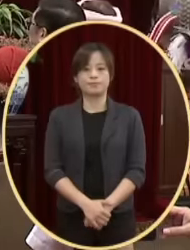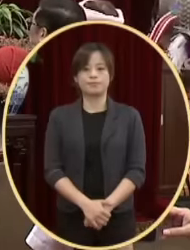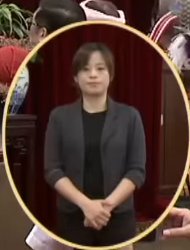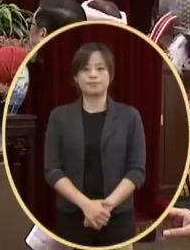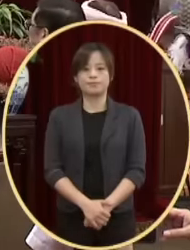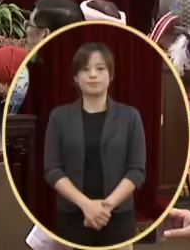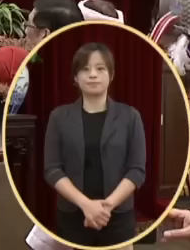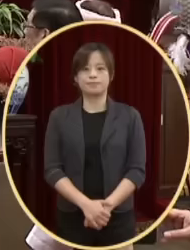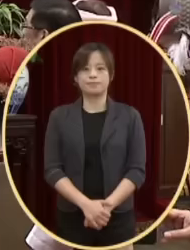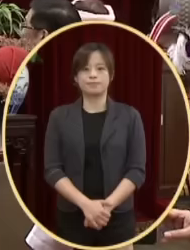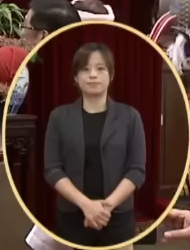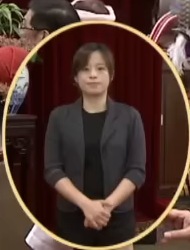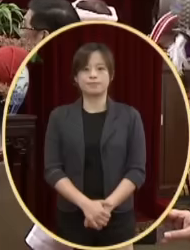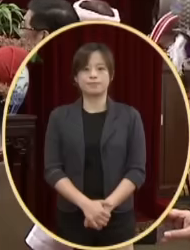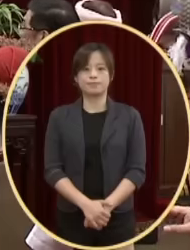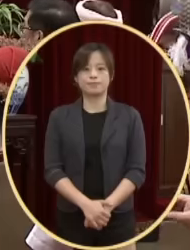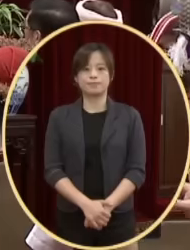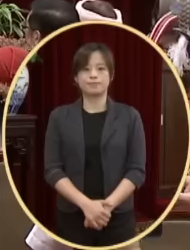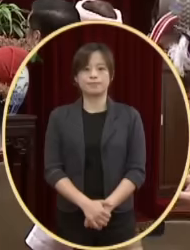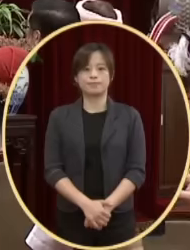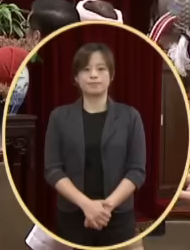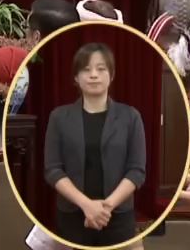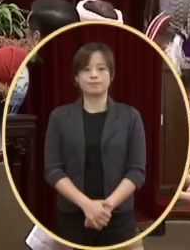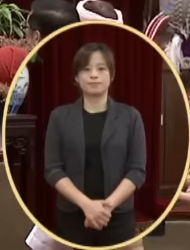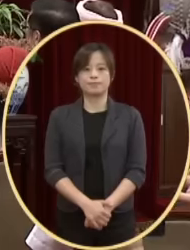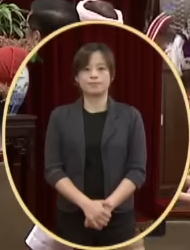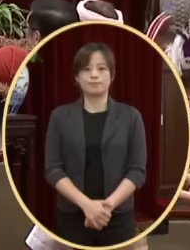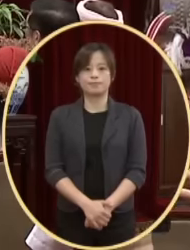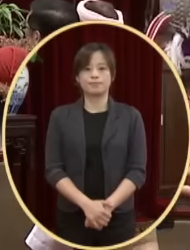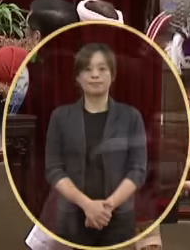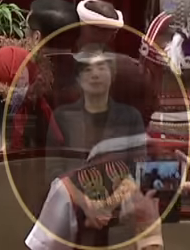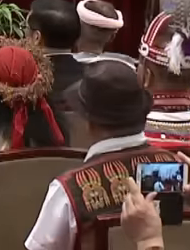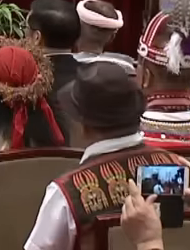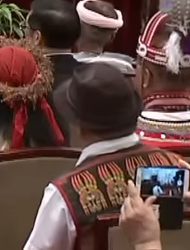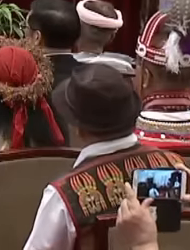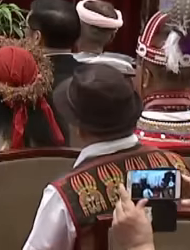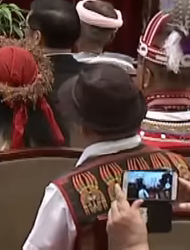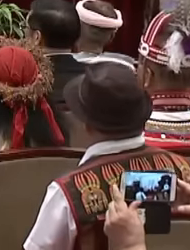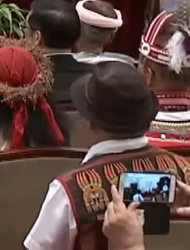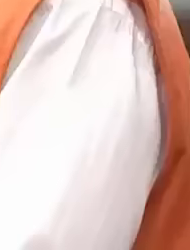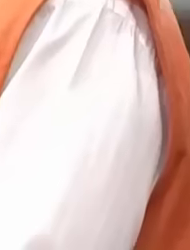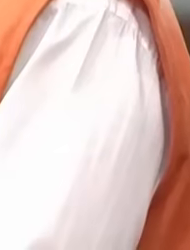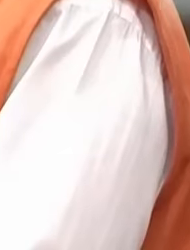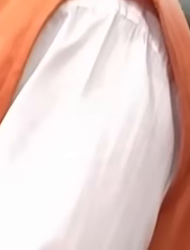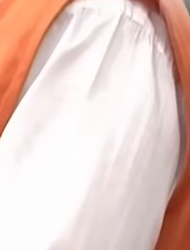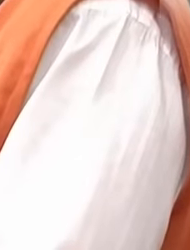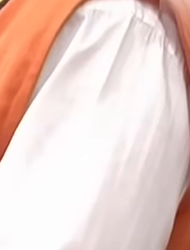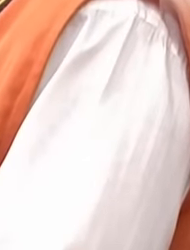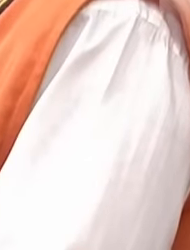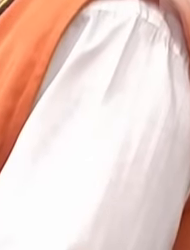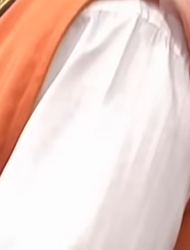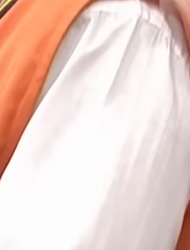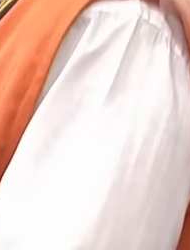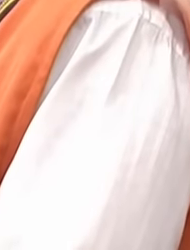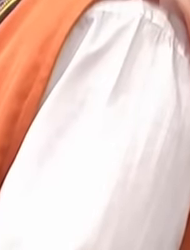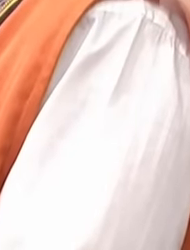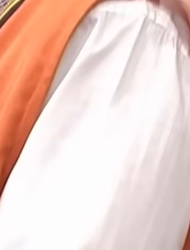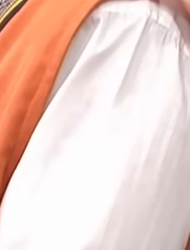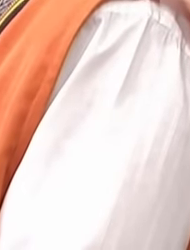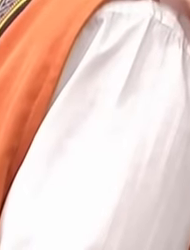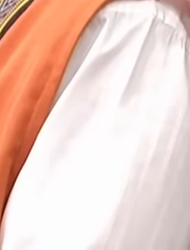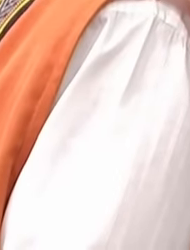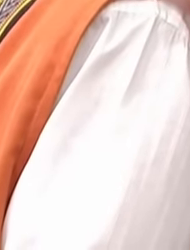cha ka kuda kudan pai ito cha kena tulan ijo cha ta sun hu ana mai to tu yong xiong ti ling guo zhang ata cha ta bu xia ti xin ou